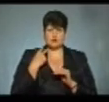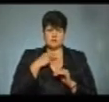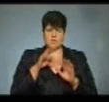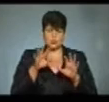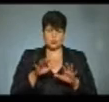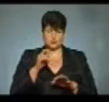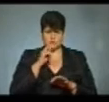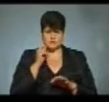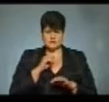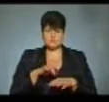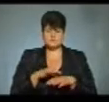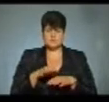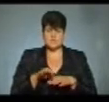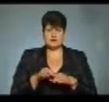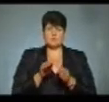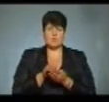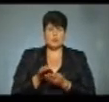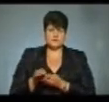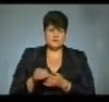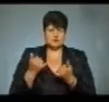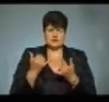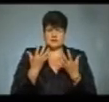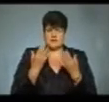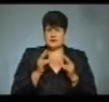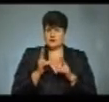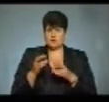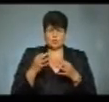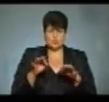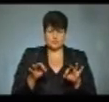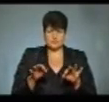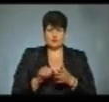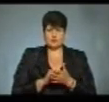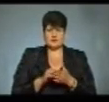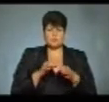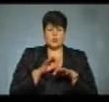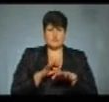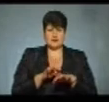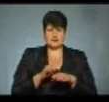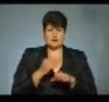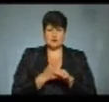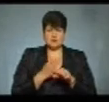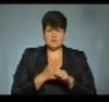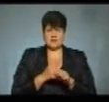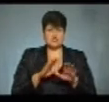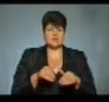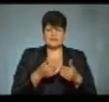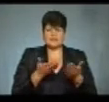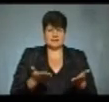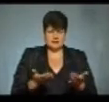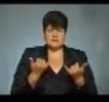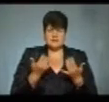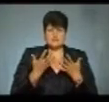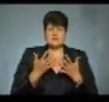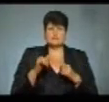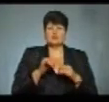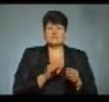України «Наруга над могилами». На сьогоднішній день ніхто дозвільних документів на проведення будь-яких робіт слідчим ще не надали. Зараз з'ясовуємо, куди